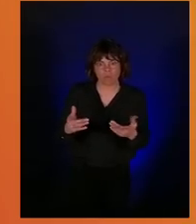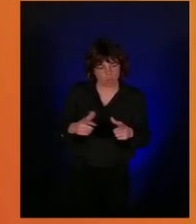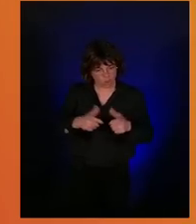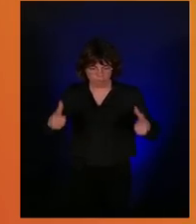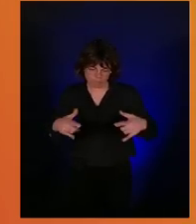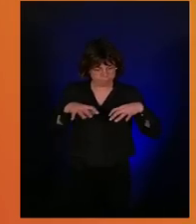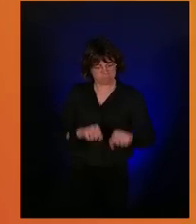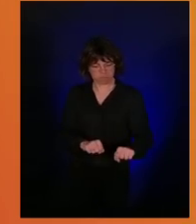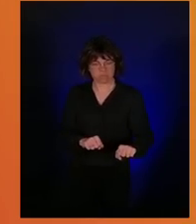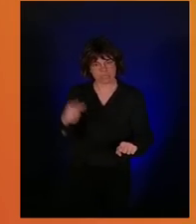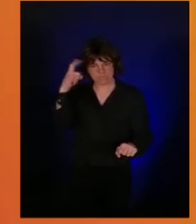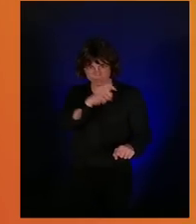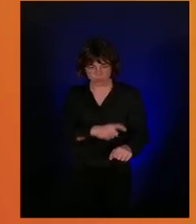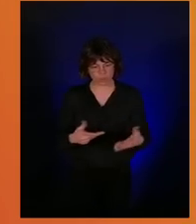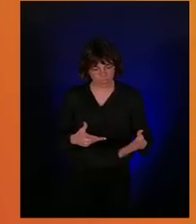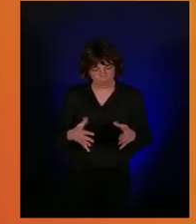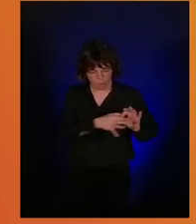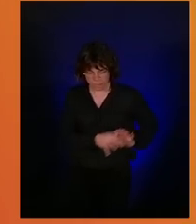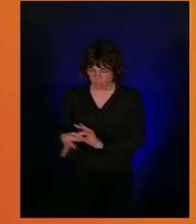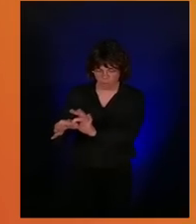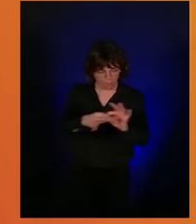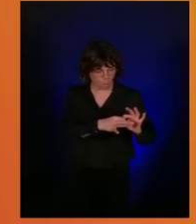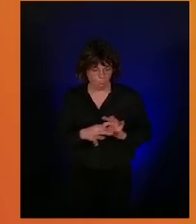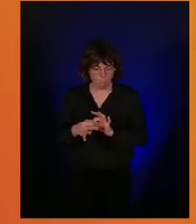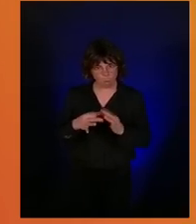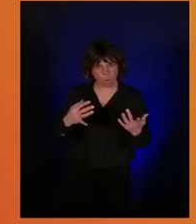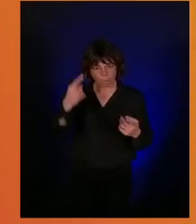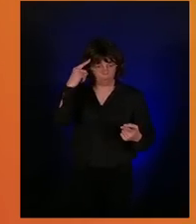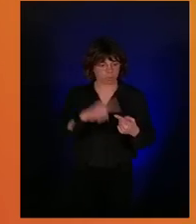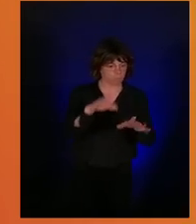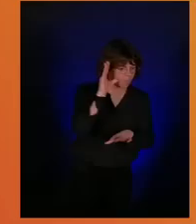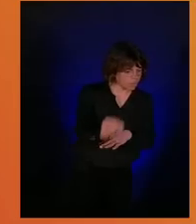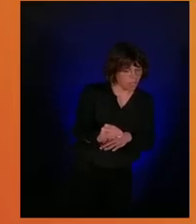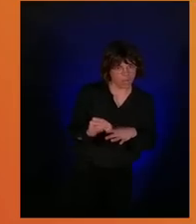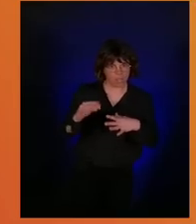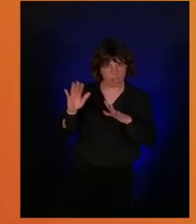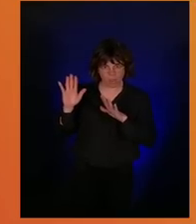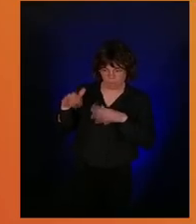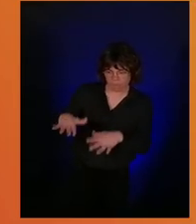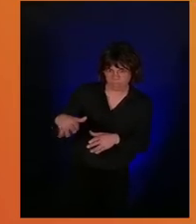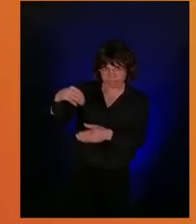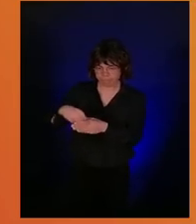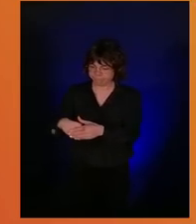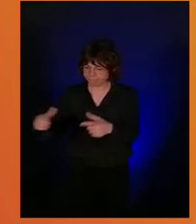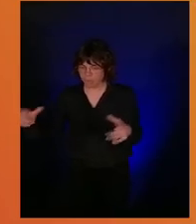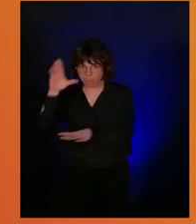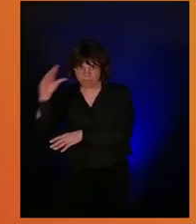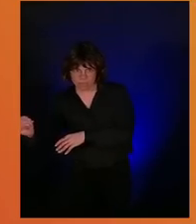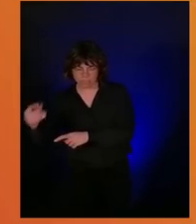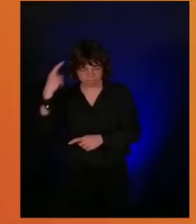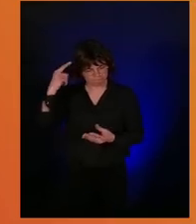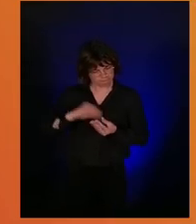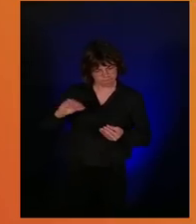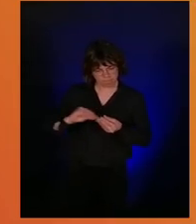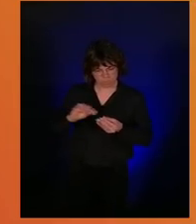l'entreprise, la difficulté de l'articulation entre les luttes professionnelles et les mobilisations interprofessionnelles, le questionnement sur